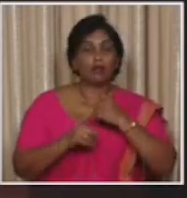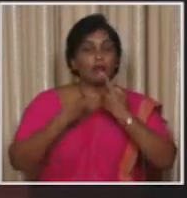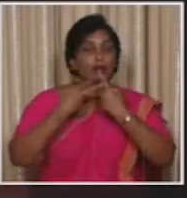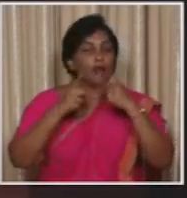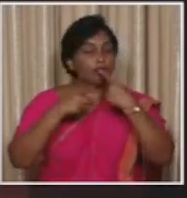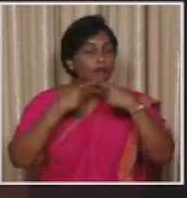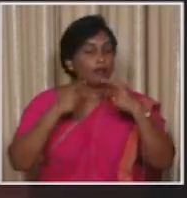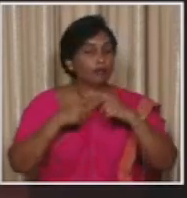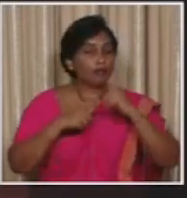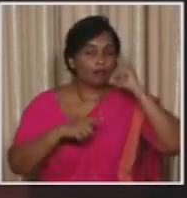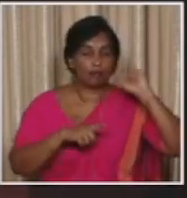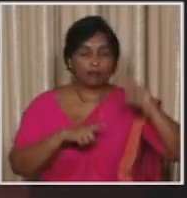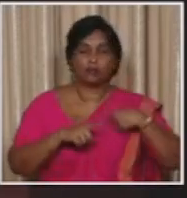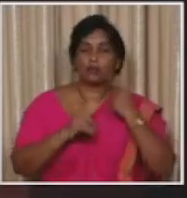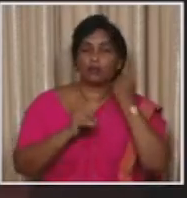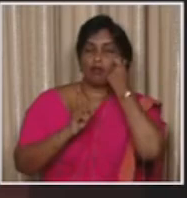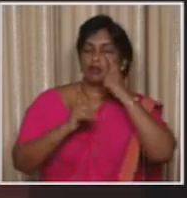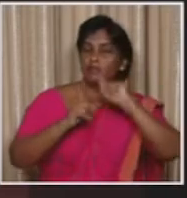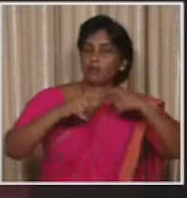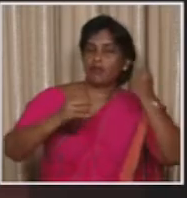unsolicited proposals අරගෙන